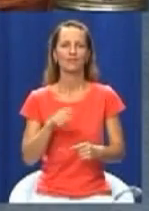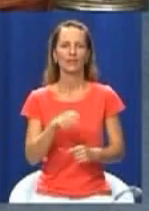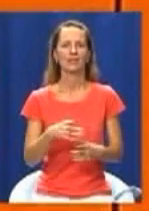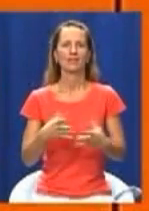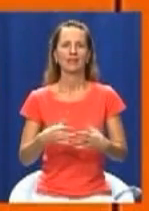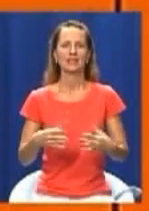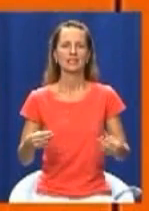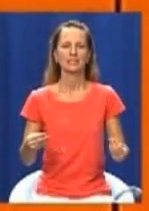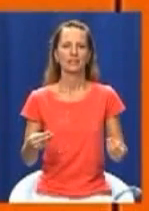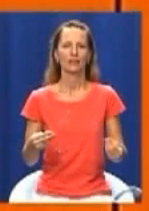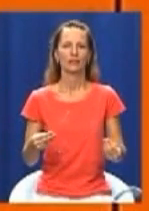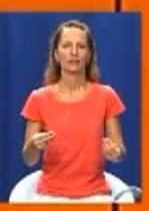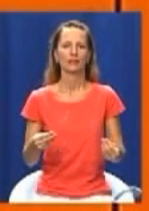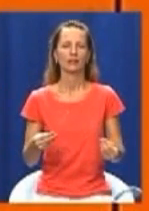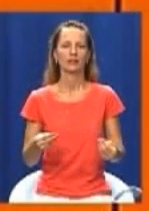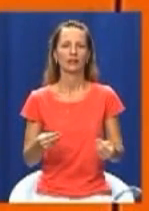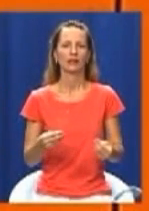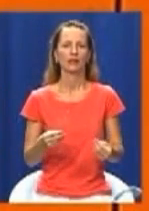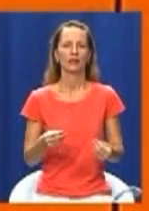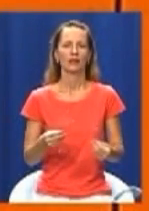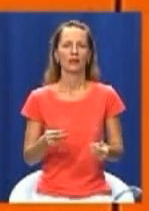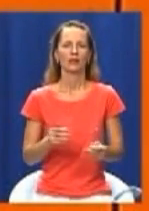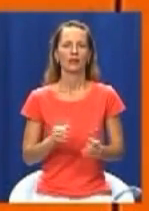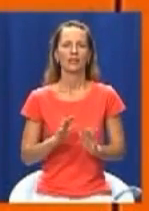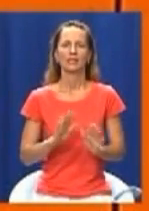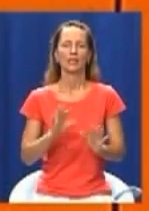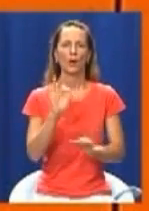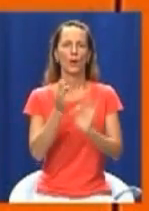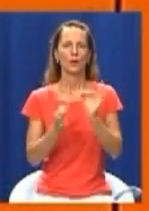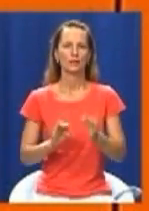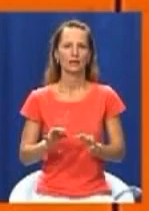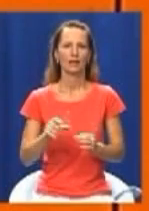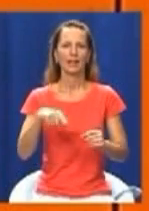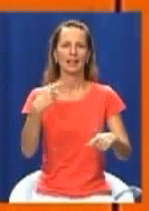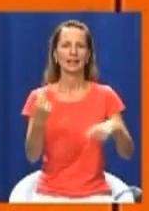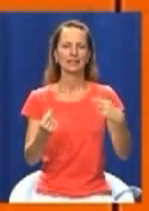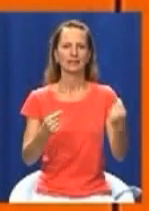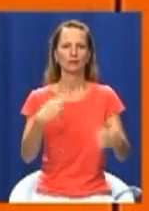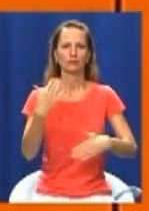весною, коли осінь, вони катаються по листям, щоб